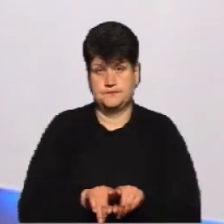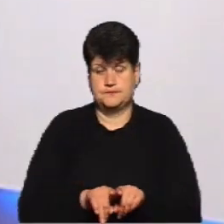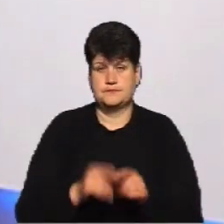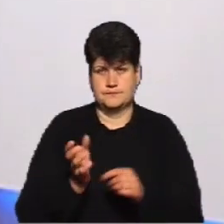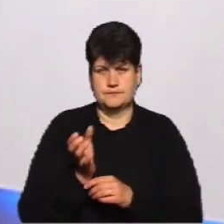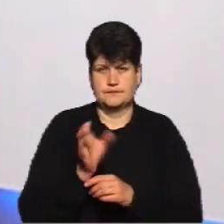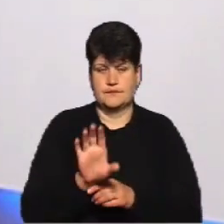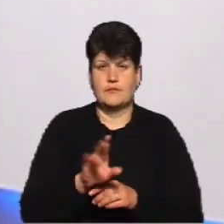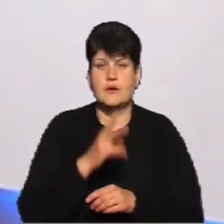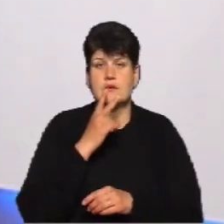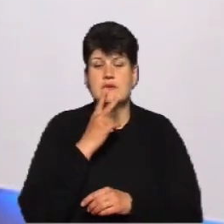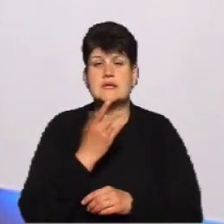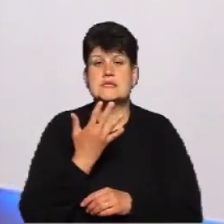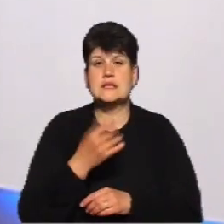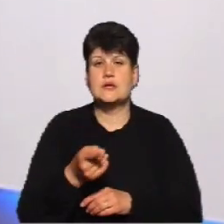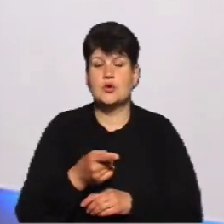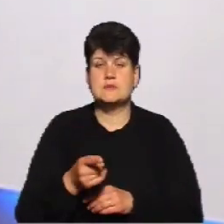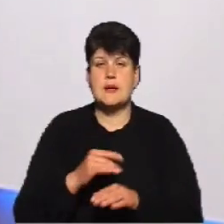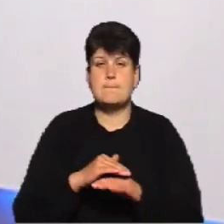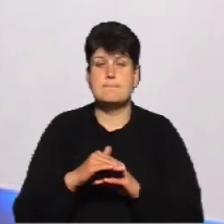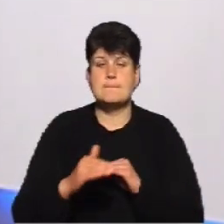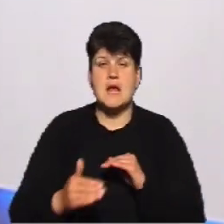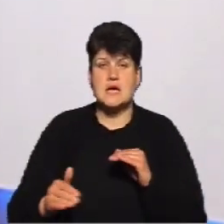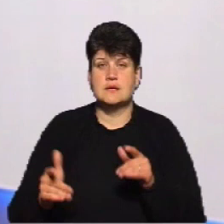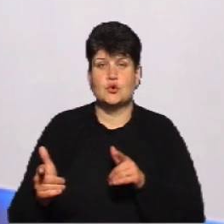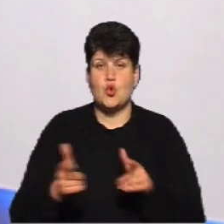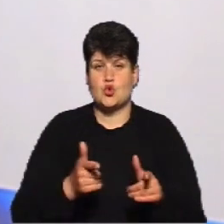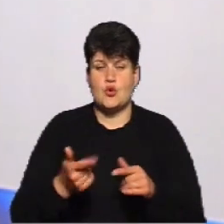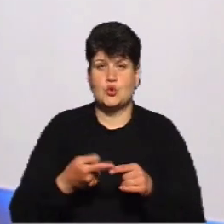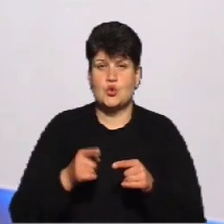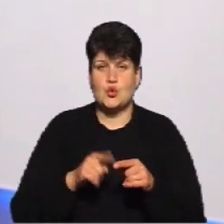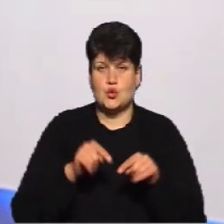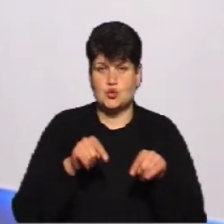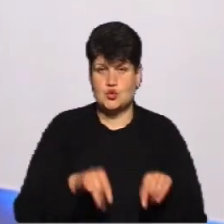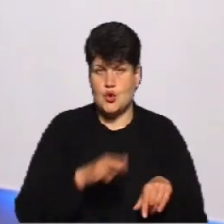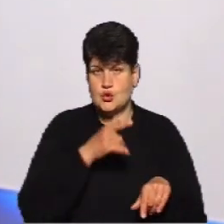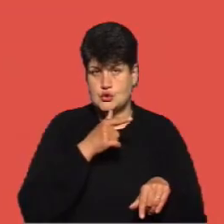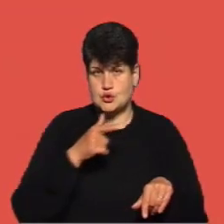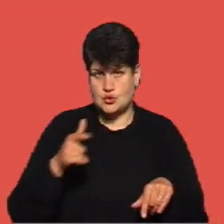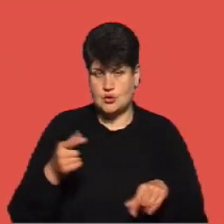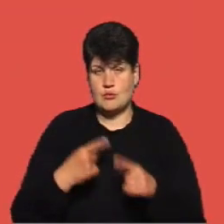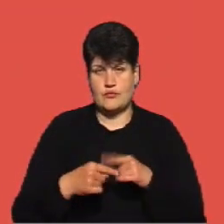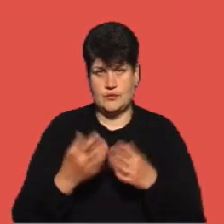наскільки тернопільські пляжі підготовлені до цьогорічного пляжного сезону. А тоді ми повернемося, ще прокоментуємо.